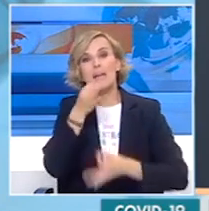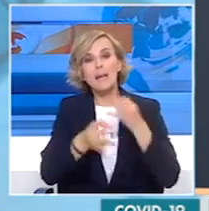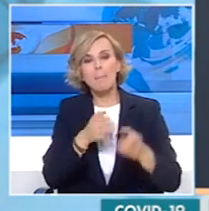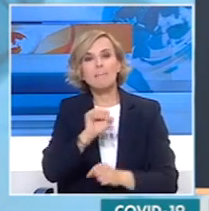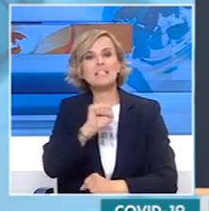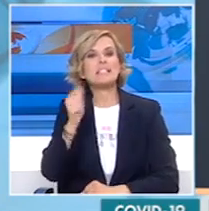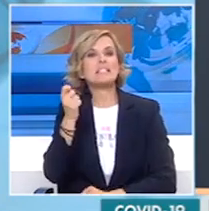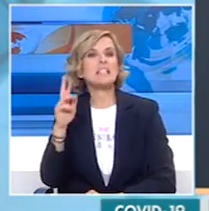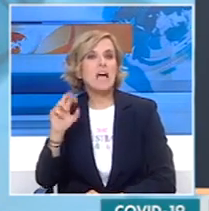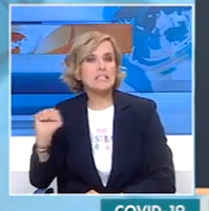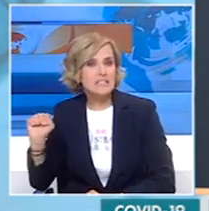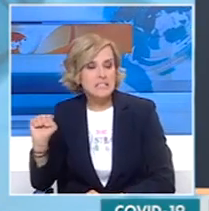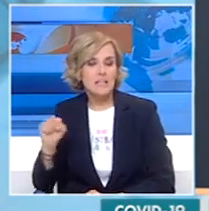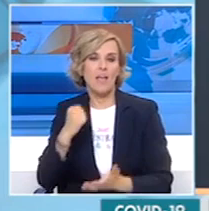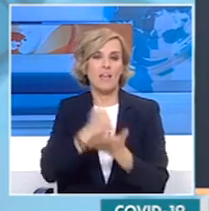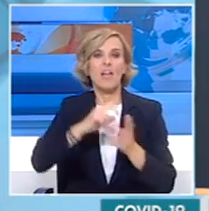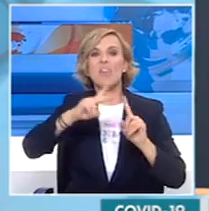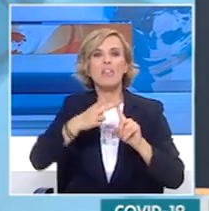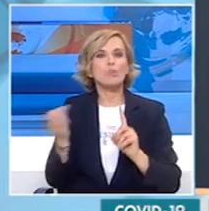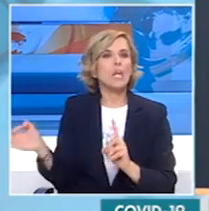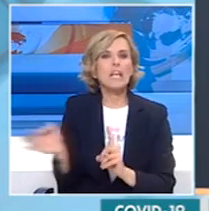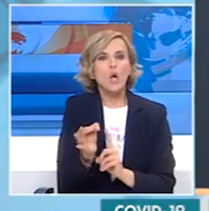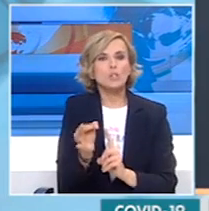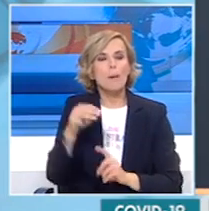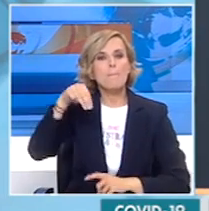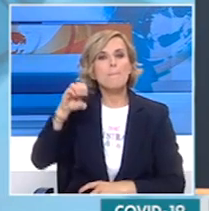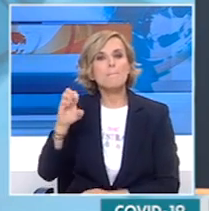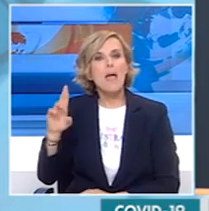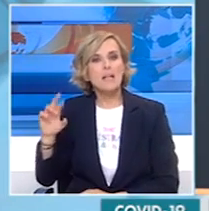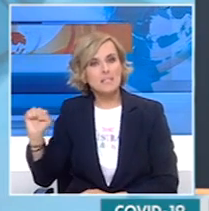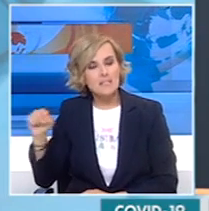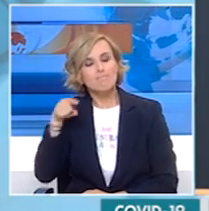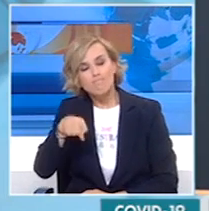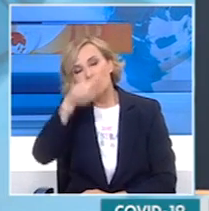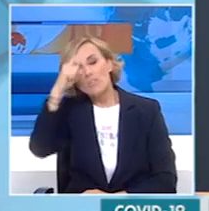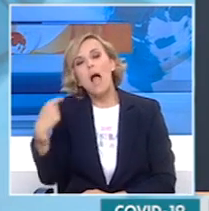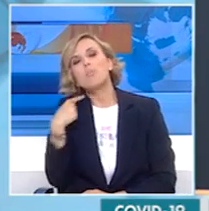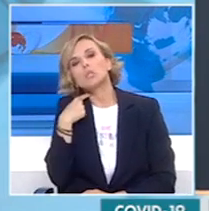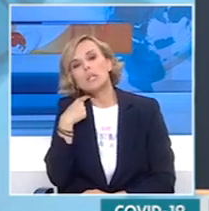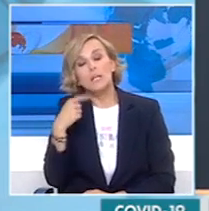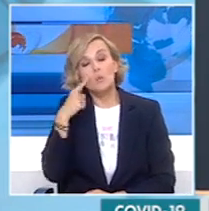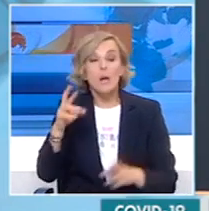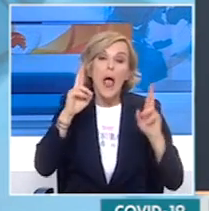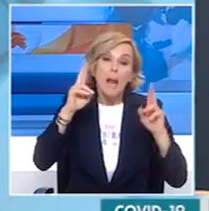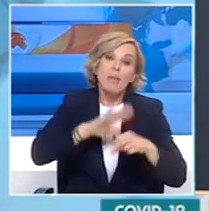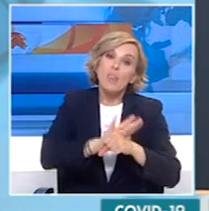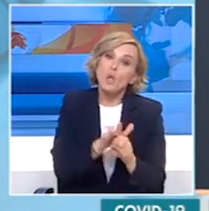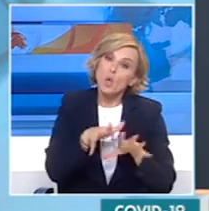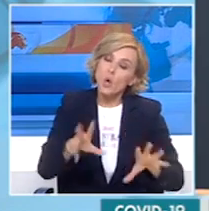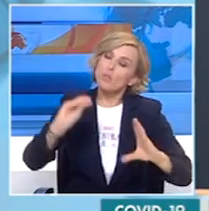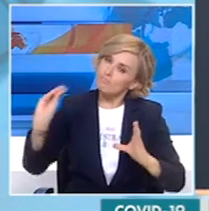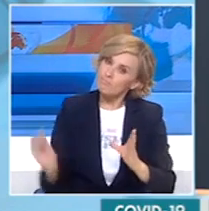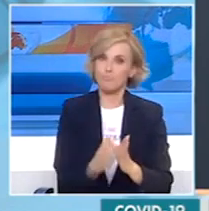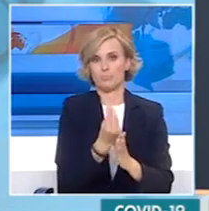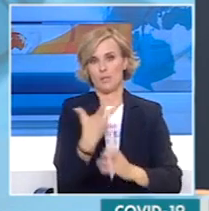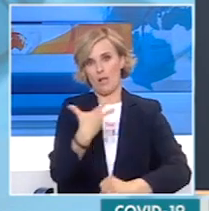είχαμε επιτυχές ανθρώπινο εμβόλιο. Και αυτό δείχνει τη δυσκολία του εγχειρήματος. Τώρα, όσον αφορά το δεύτερο